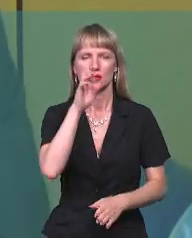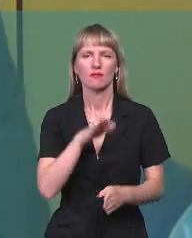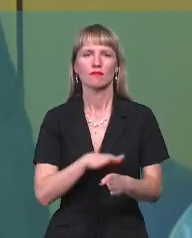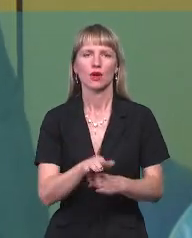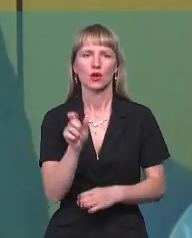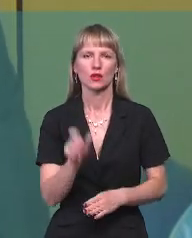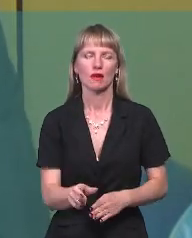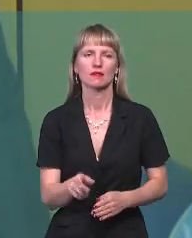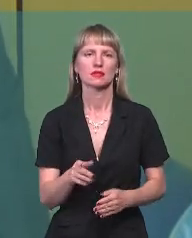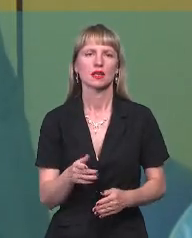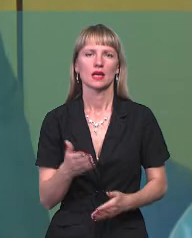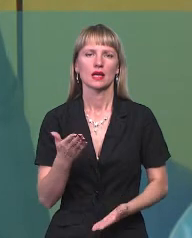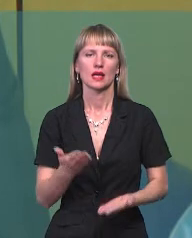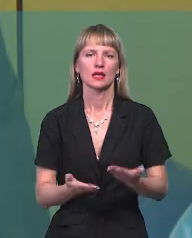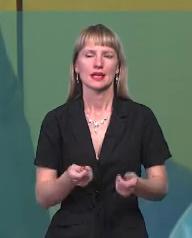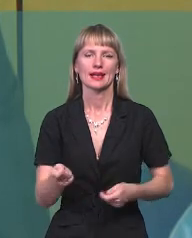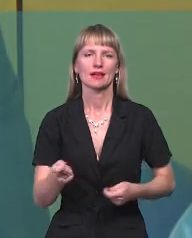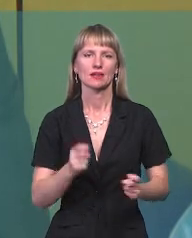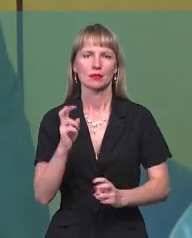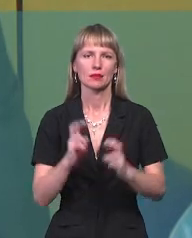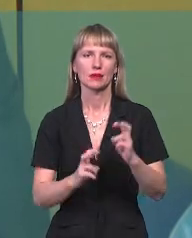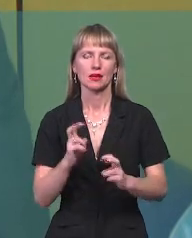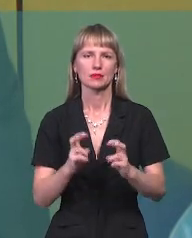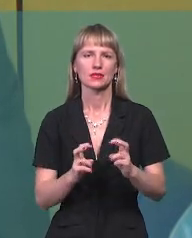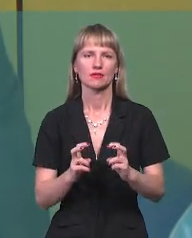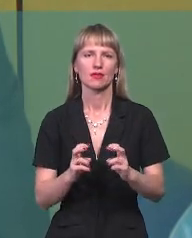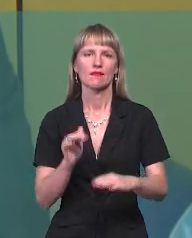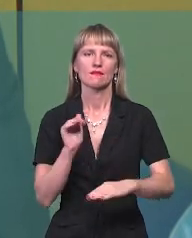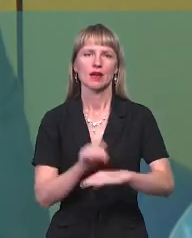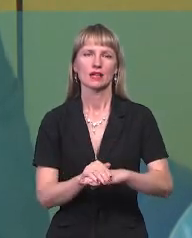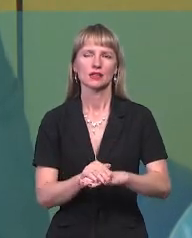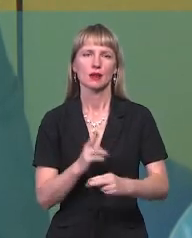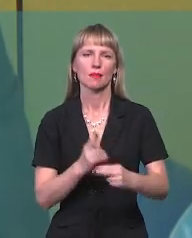виконавцем, якщо керівником підприємства фактично